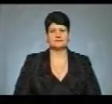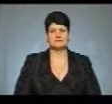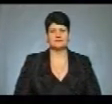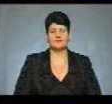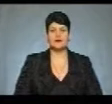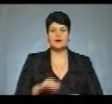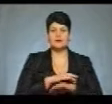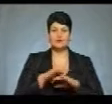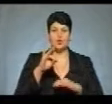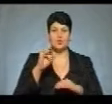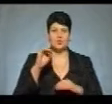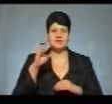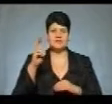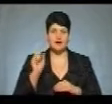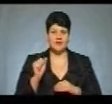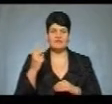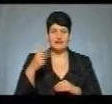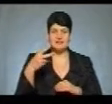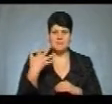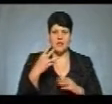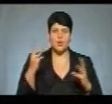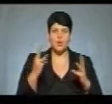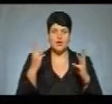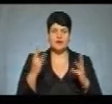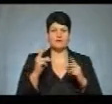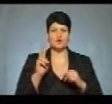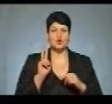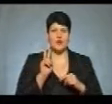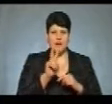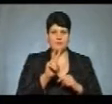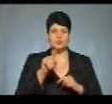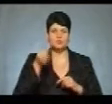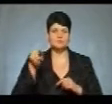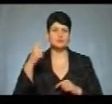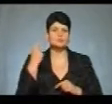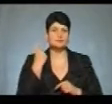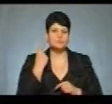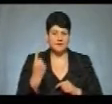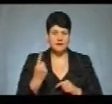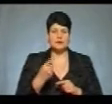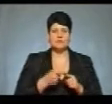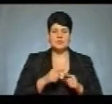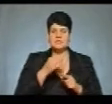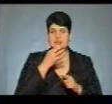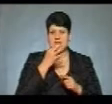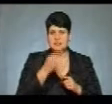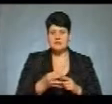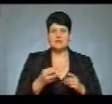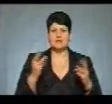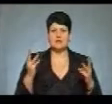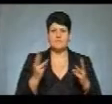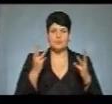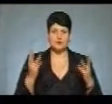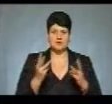На вулиці Руська, 25 у Тернополі горів тролейбус, який курсує за першим маршрутом. Про це нам повідомив речник пожежно-рятувальної служби